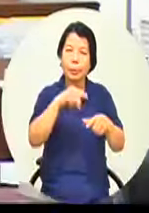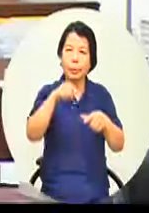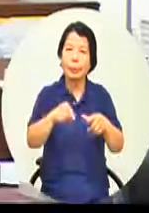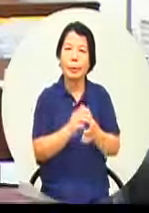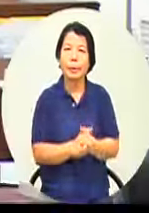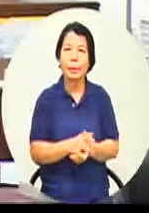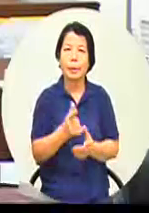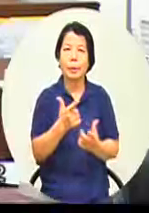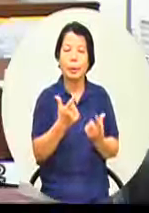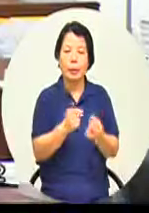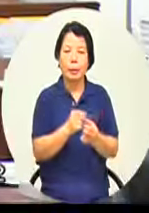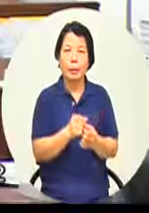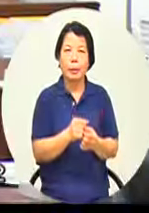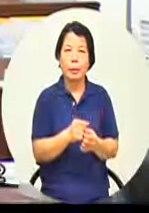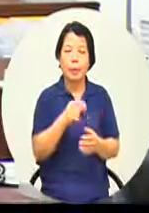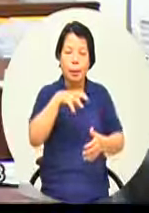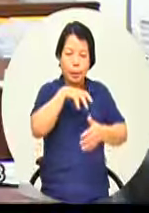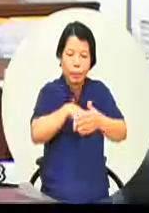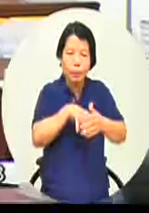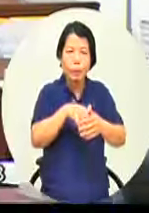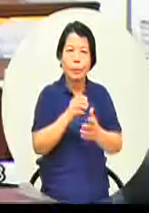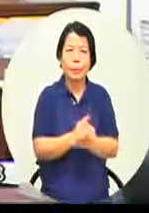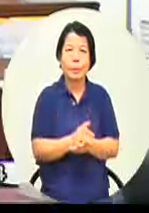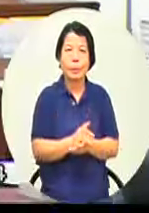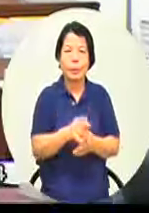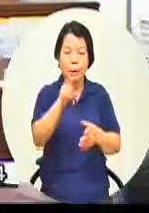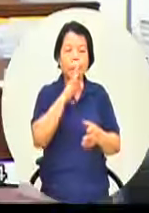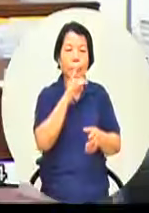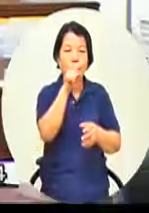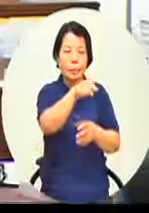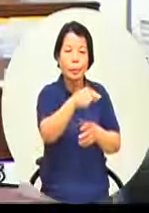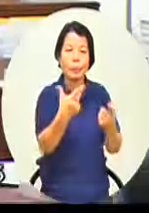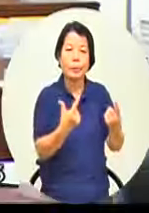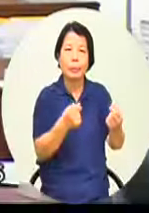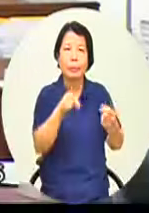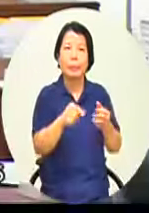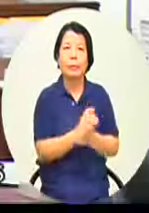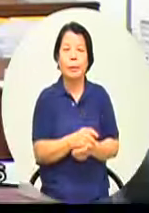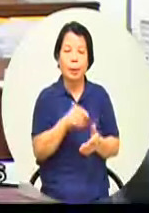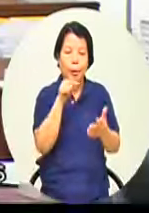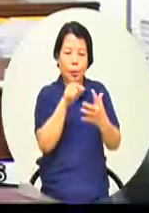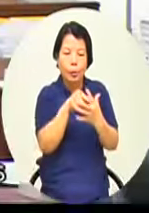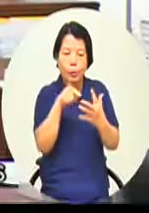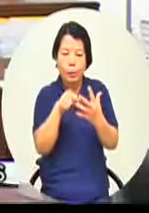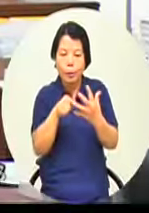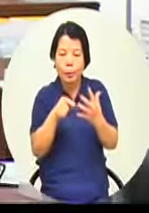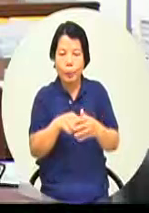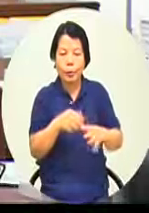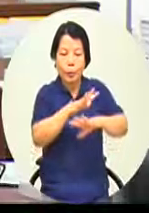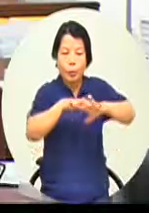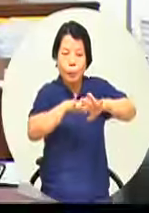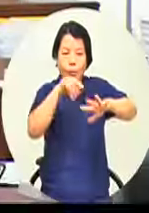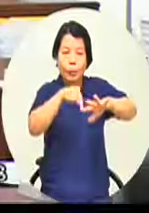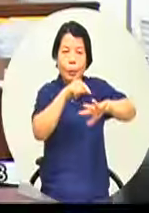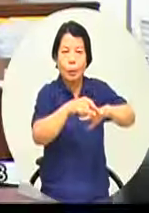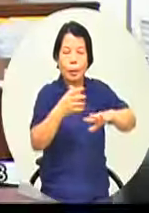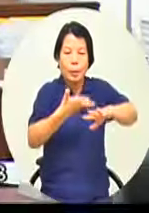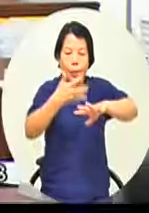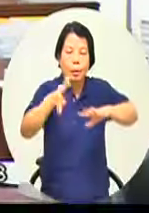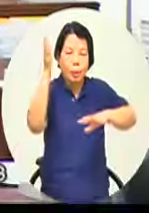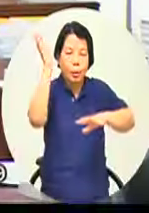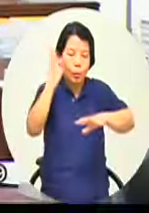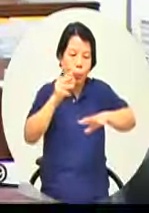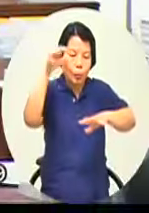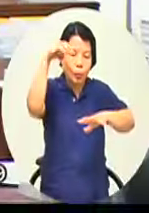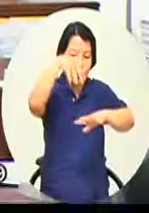坛它的泥印。它里面的材质是这个，但是它一动一动的，就是说它让你的水能够下去之后，它